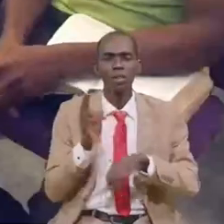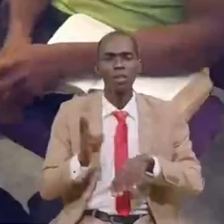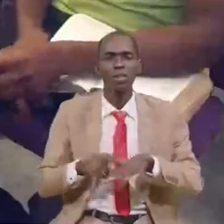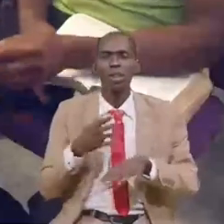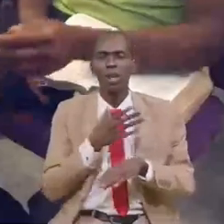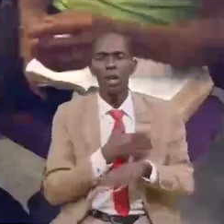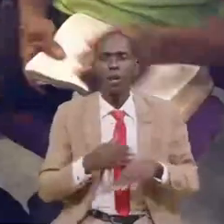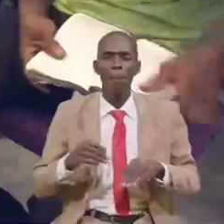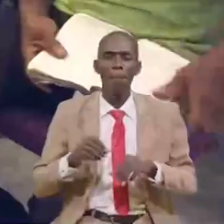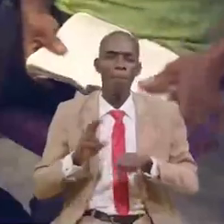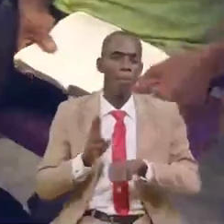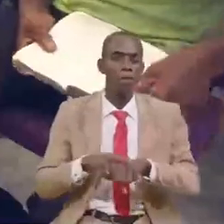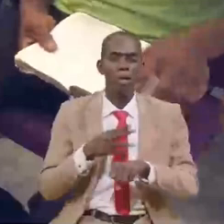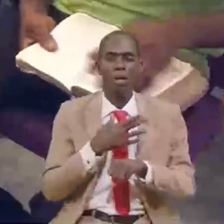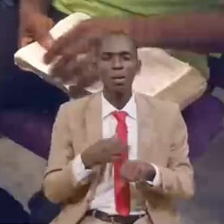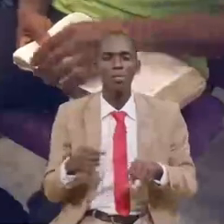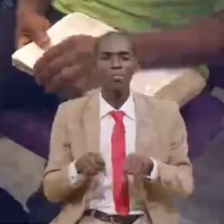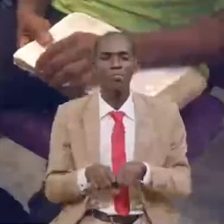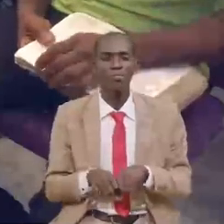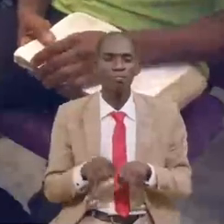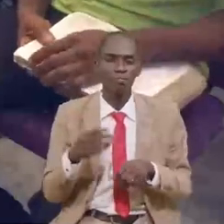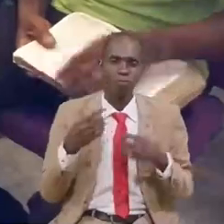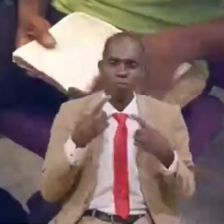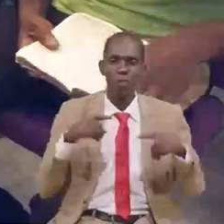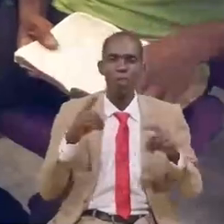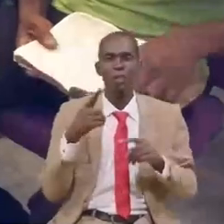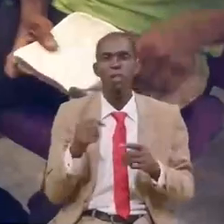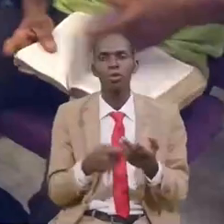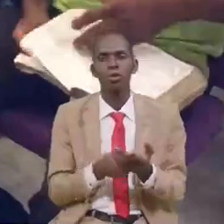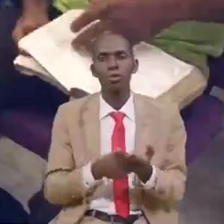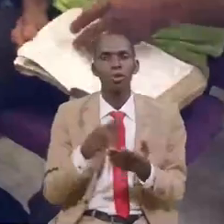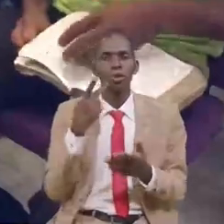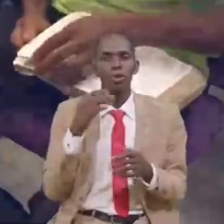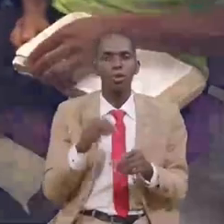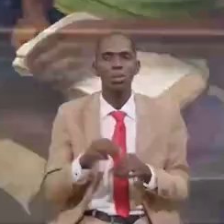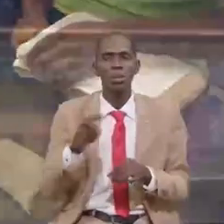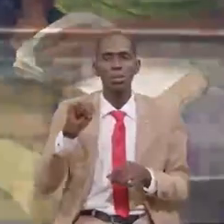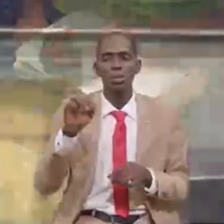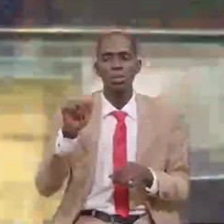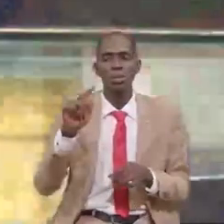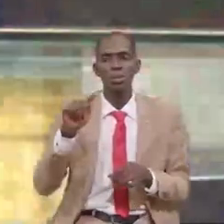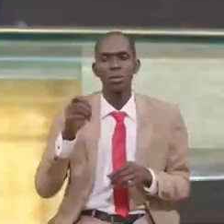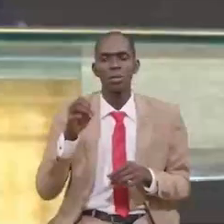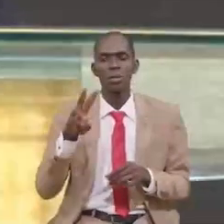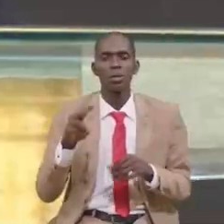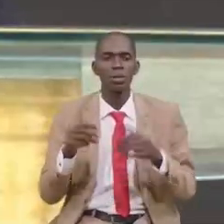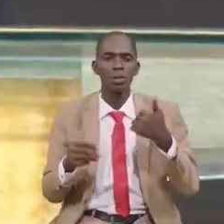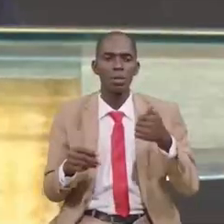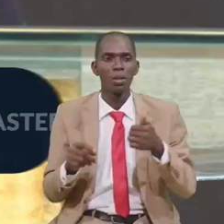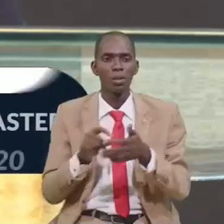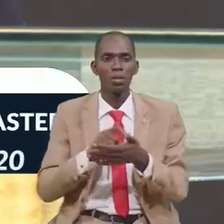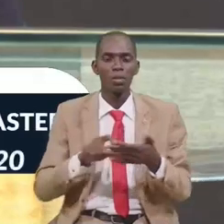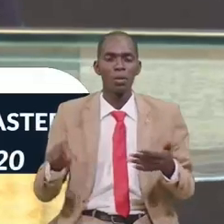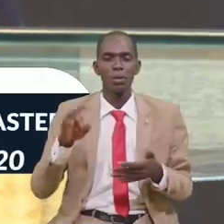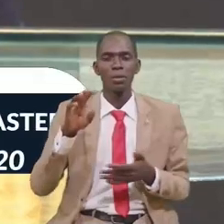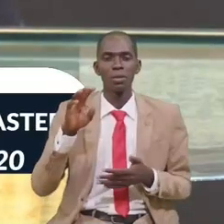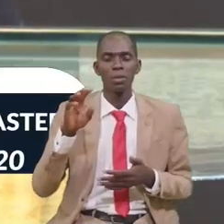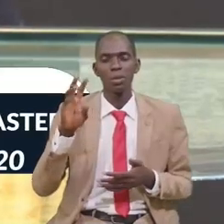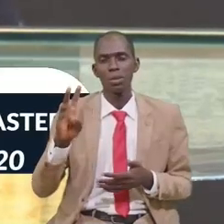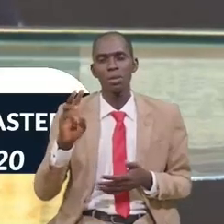prêcher l'évangile. Matthieu chapitre 10, verset 6. Matthieu 10, au verset